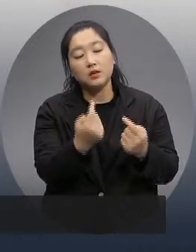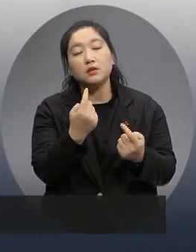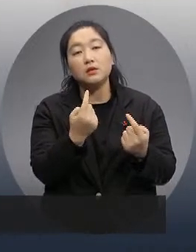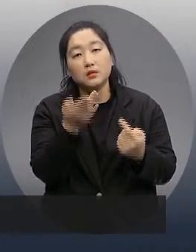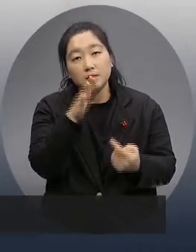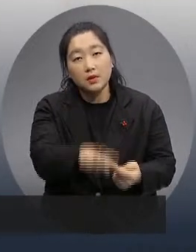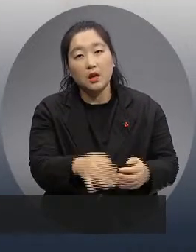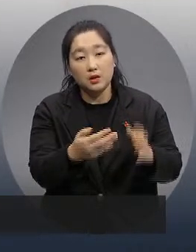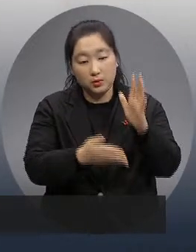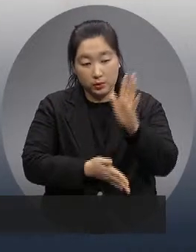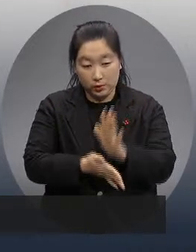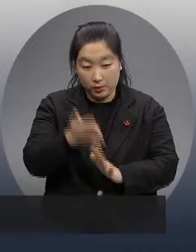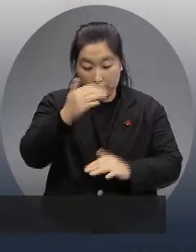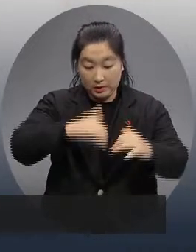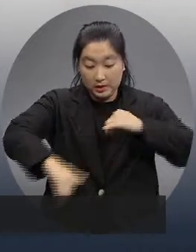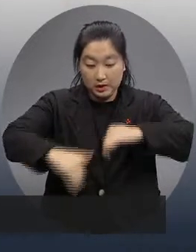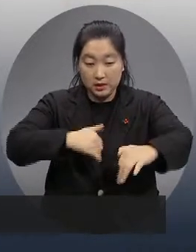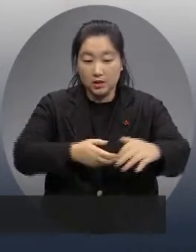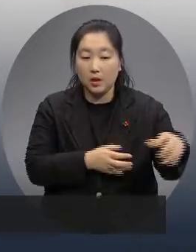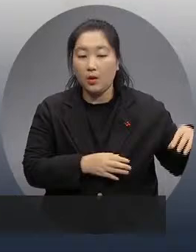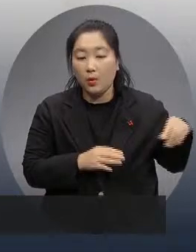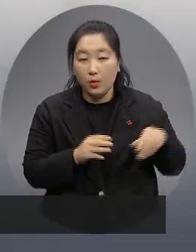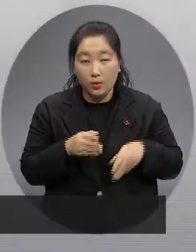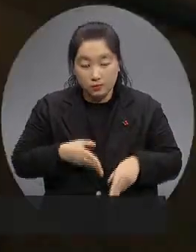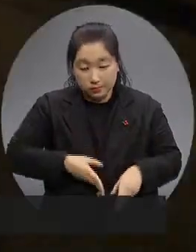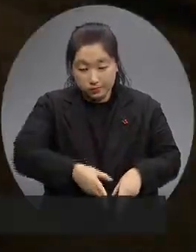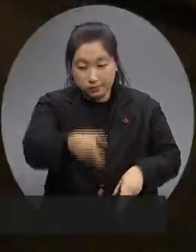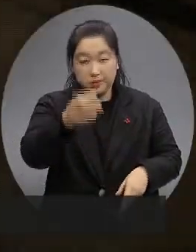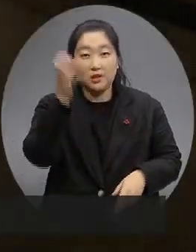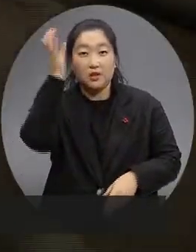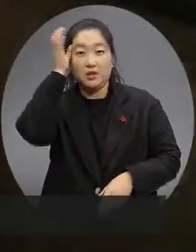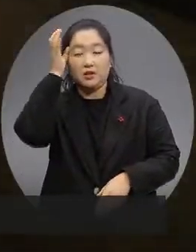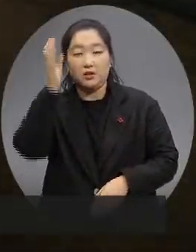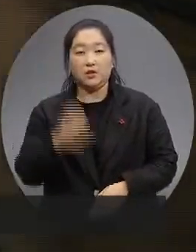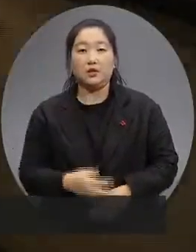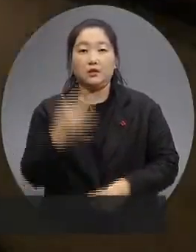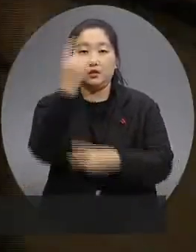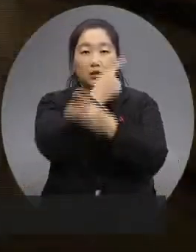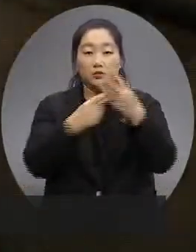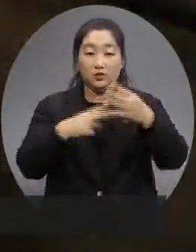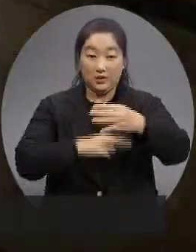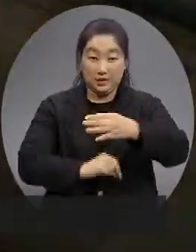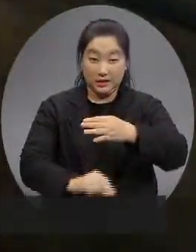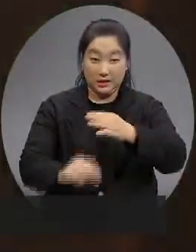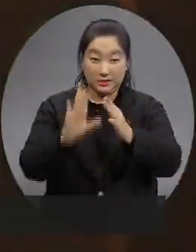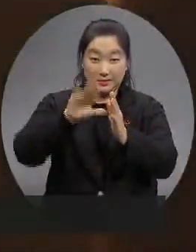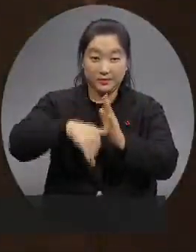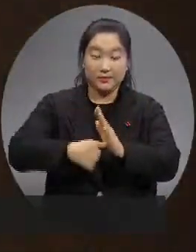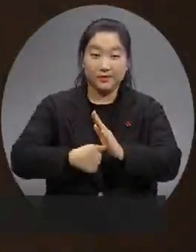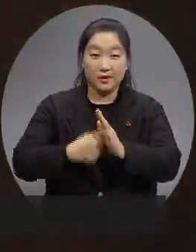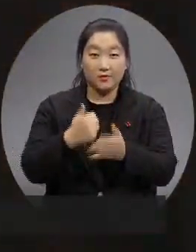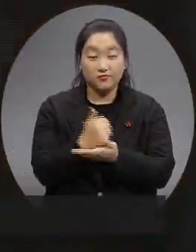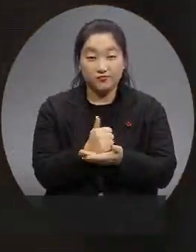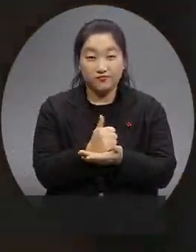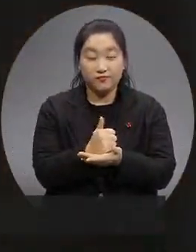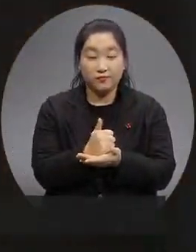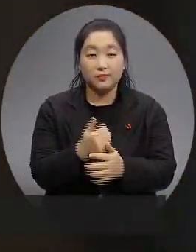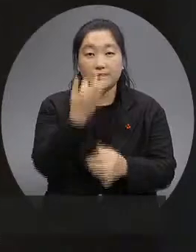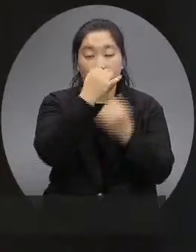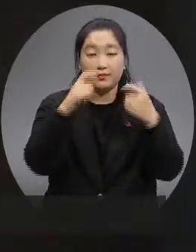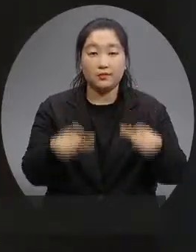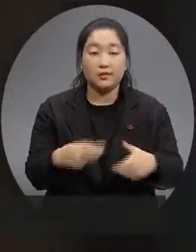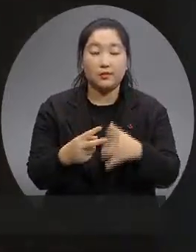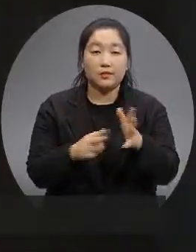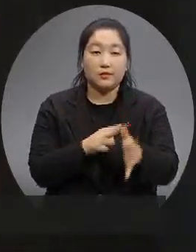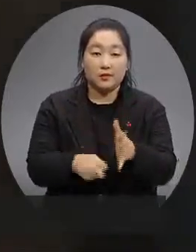도심 통과 노선으로 추진될 것으로 기대하고 있습니다. 청주 지하철 시대의 운명이 걸린 충청권